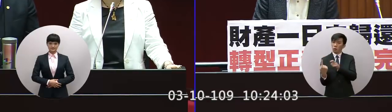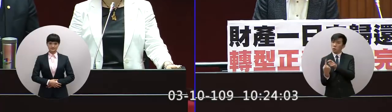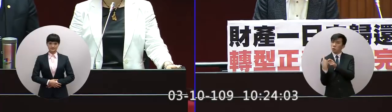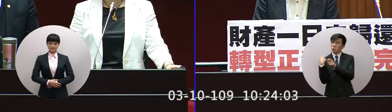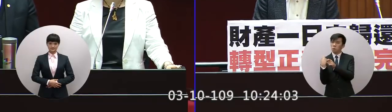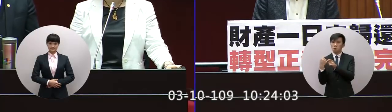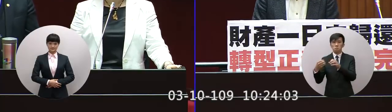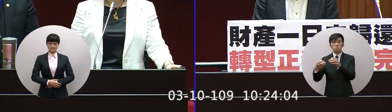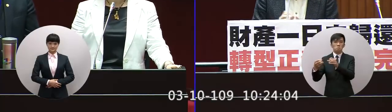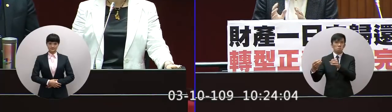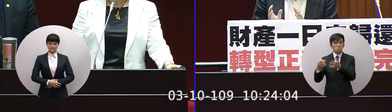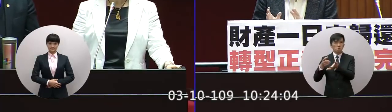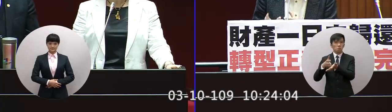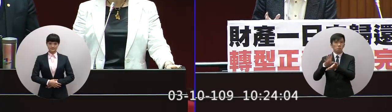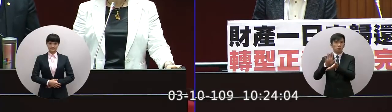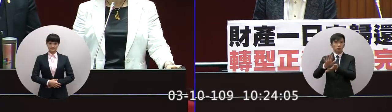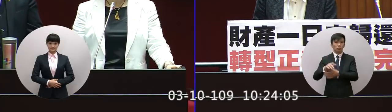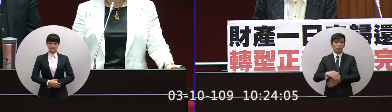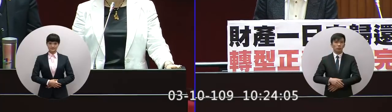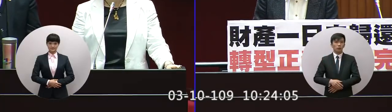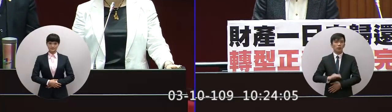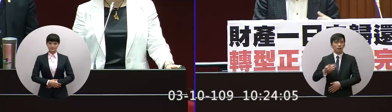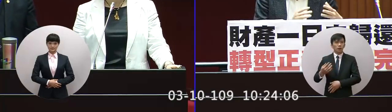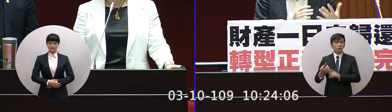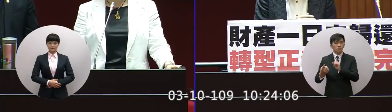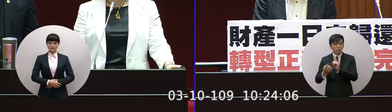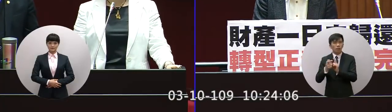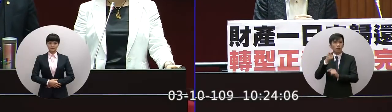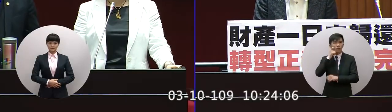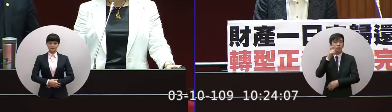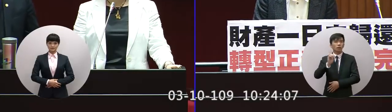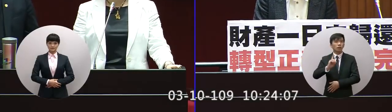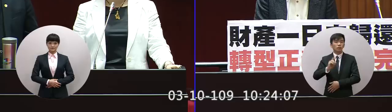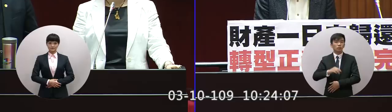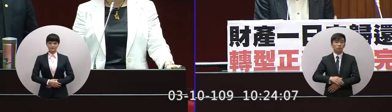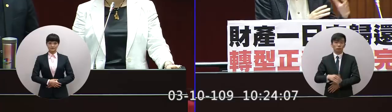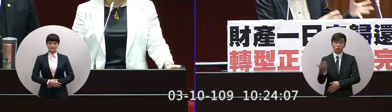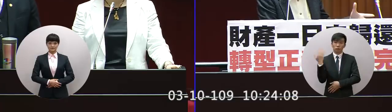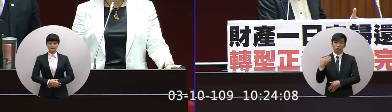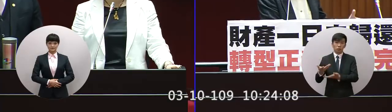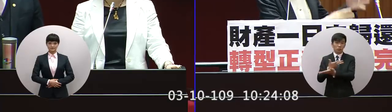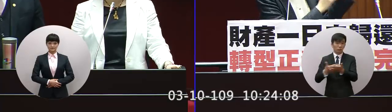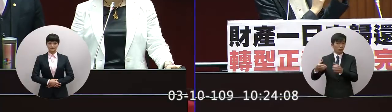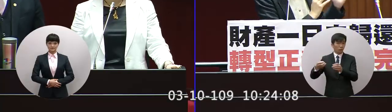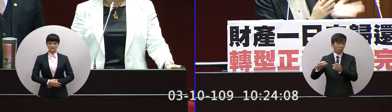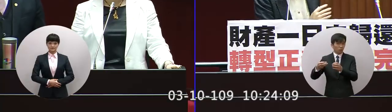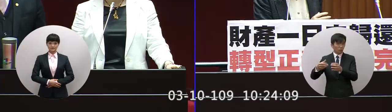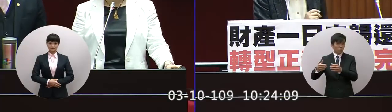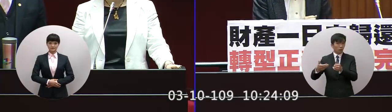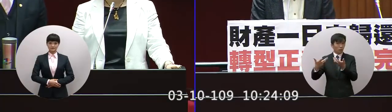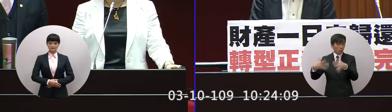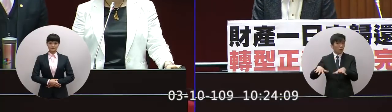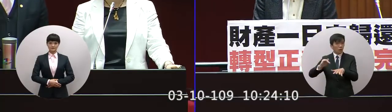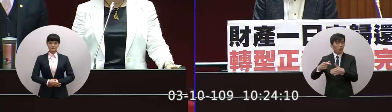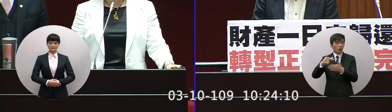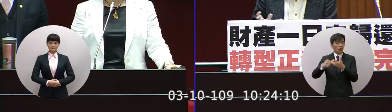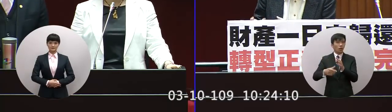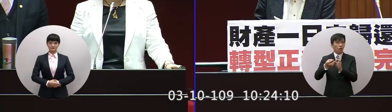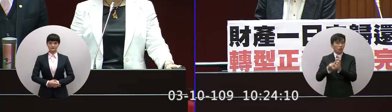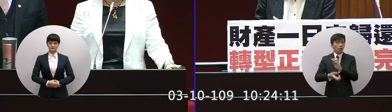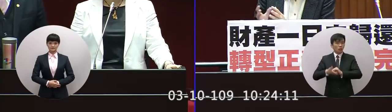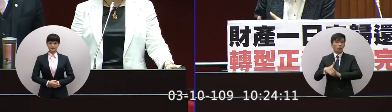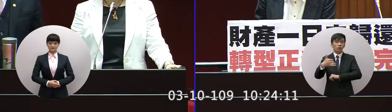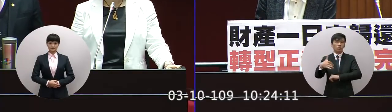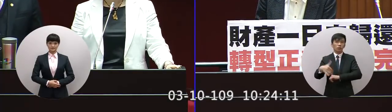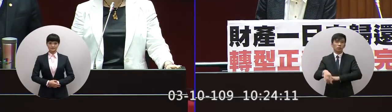过很多的讨论。但有一个状况是说，它经过了很多讨论，相关的细节却一直没有被定出来。那